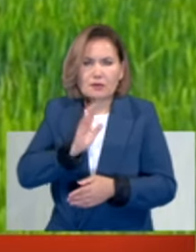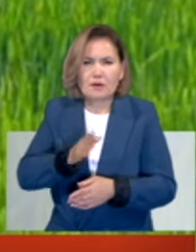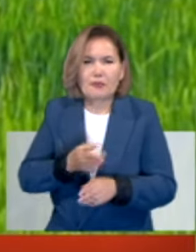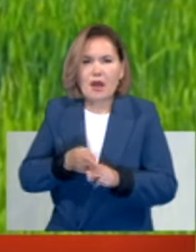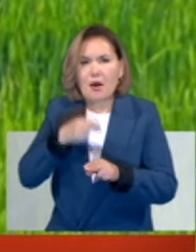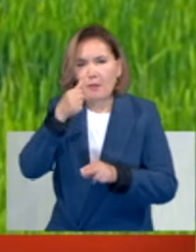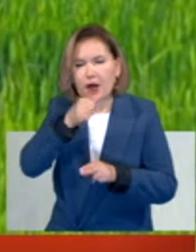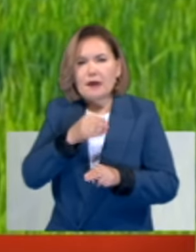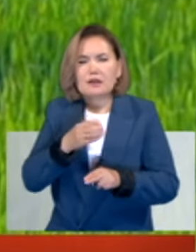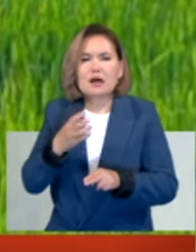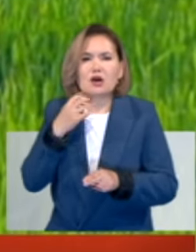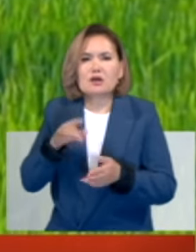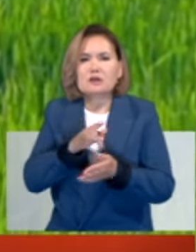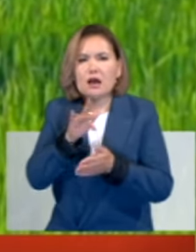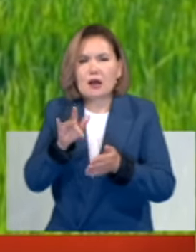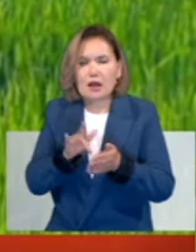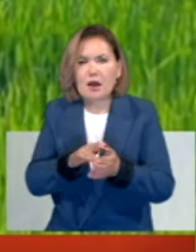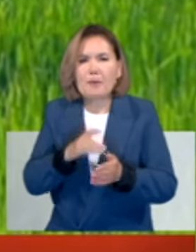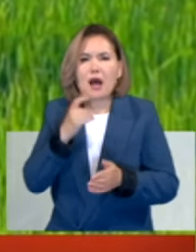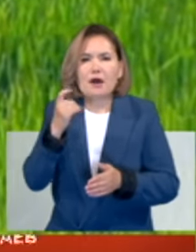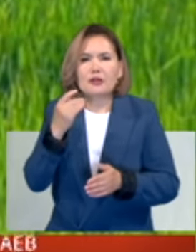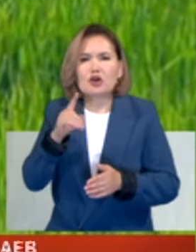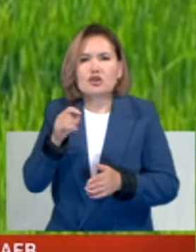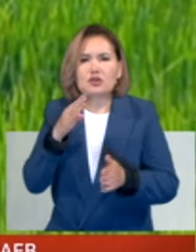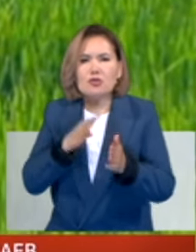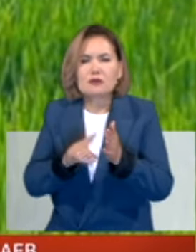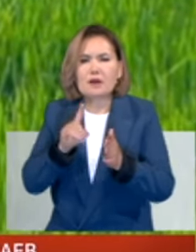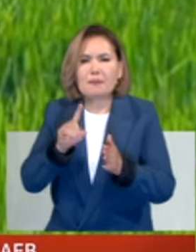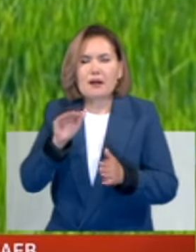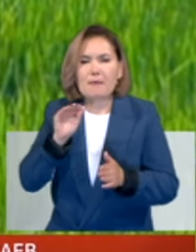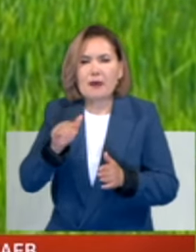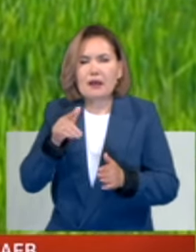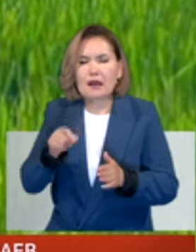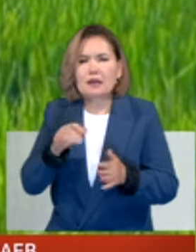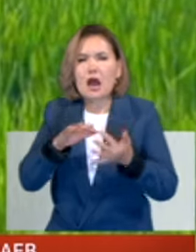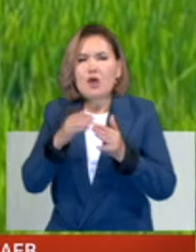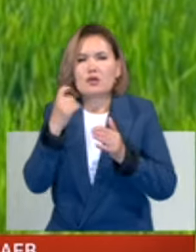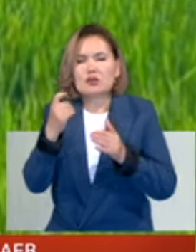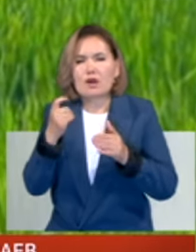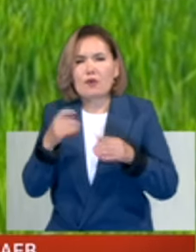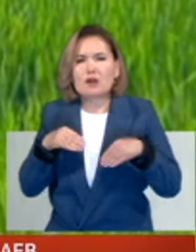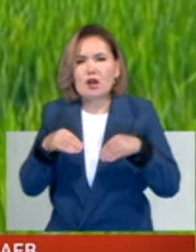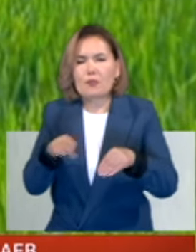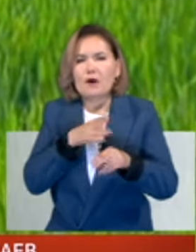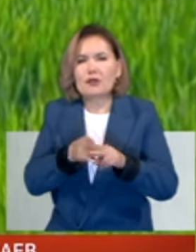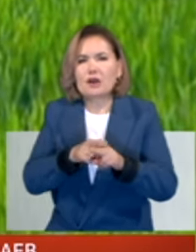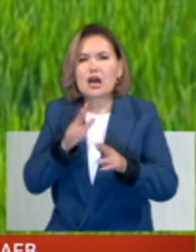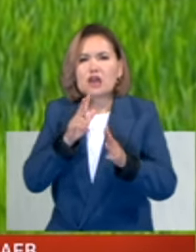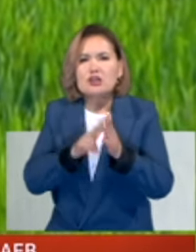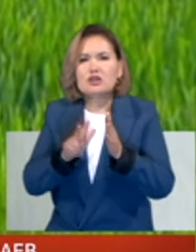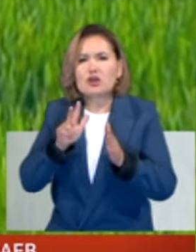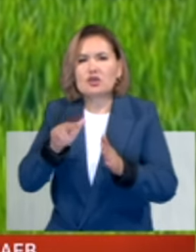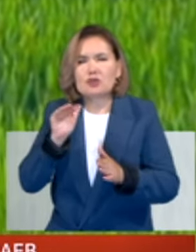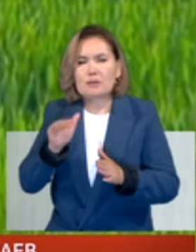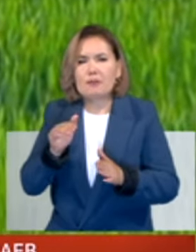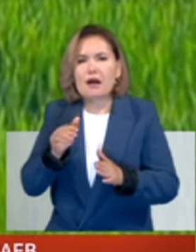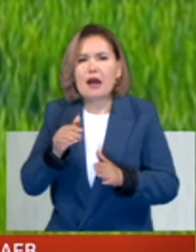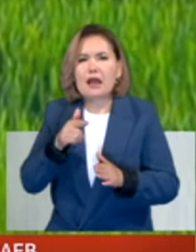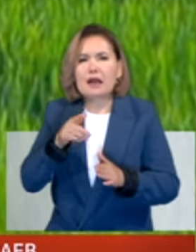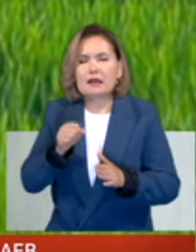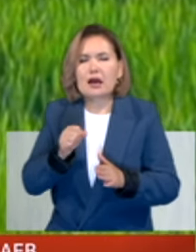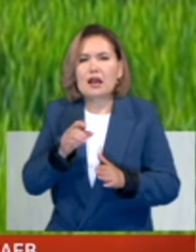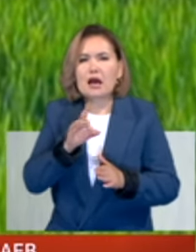Биыл Сыр диқандары 191 мың гектар жерге ауыл шаруашылығы дақылдарын екті. Соның ішінде 83 мың гектары күріш